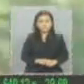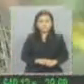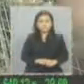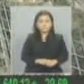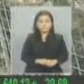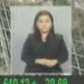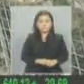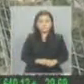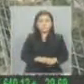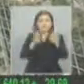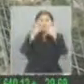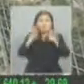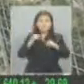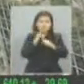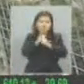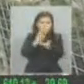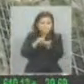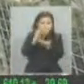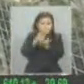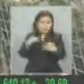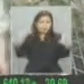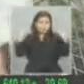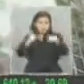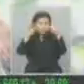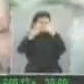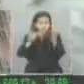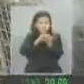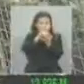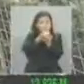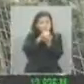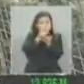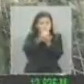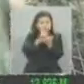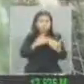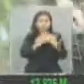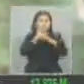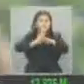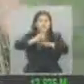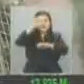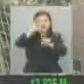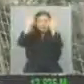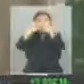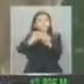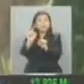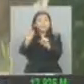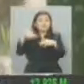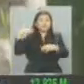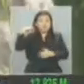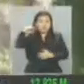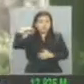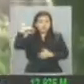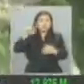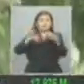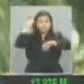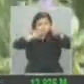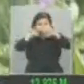ดีไซเนอร์ในแคว้นเวลส์ของอังกฤษคิดค้นการออกแบบเสื้อผ้าแนวรักโลกด้วยการผสมผสานแฟชั่นศิลปะและวิทยาศาสตร์เ